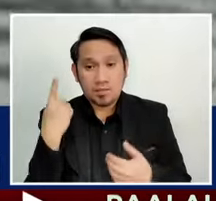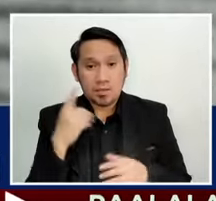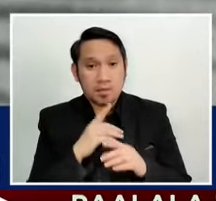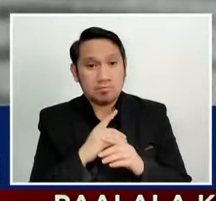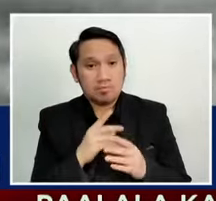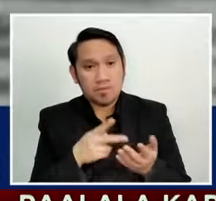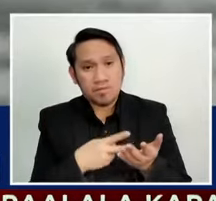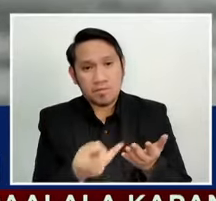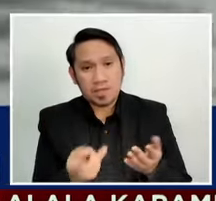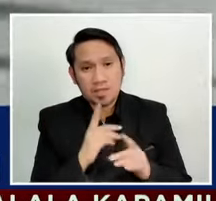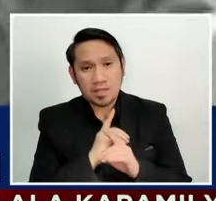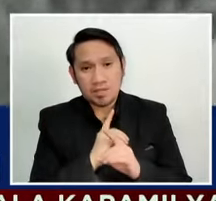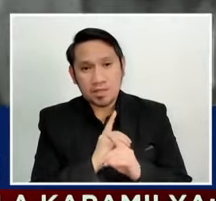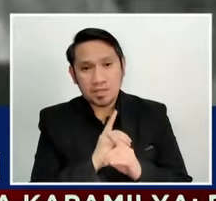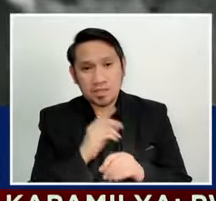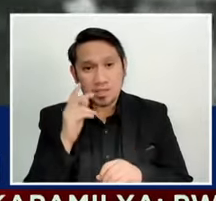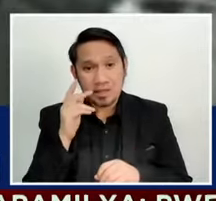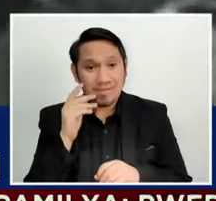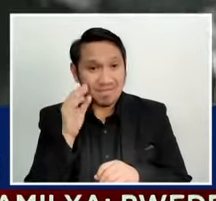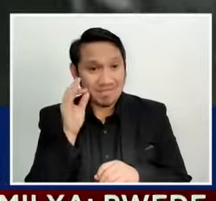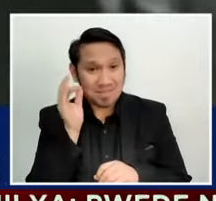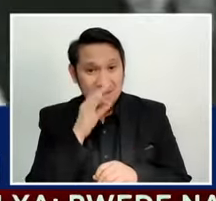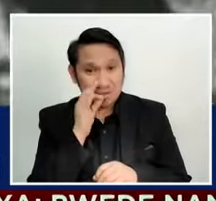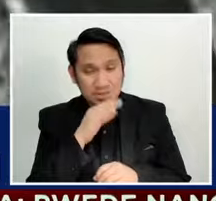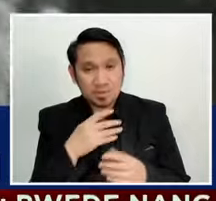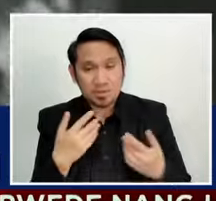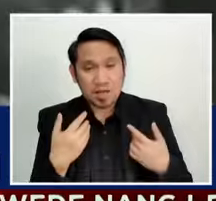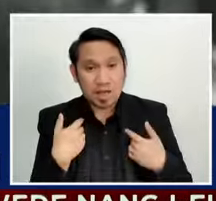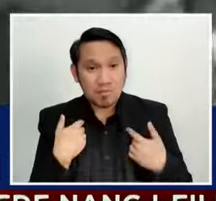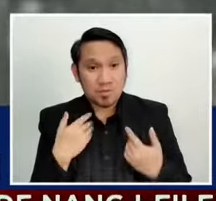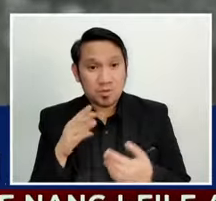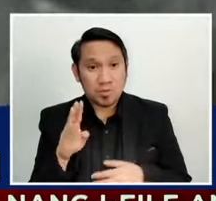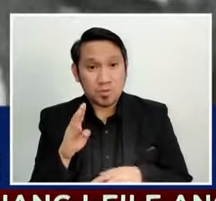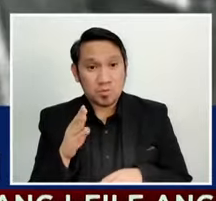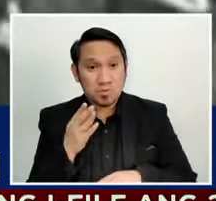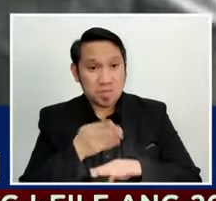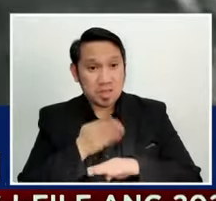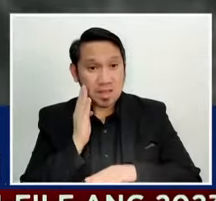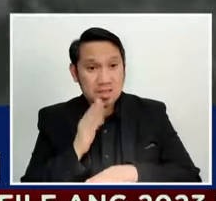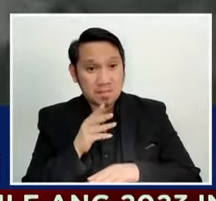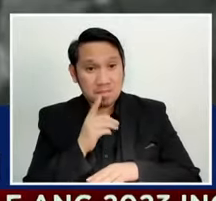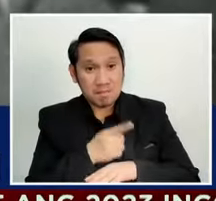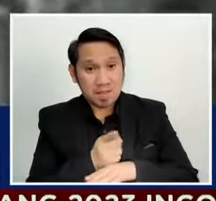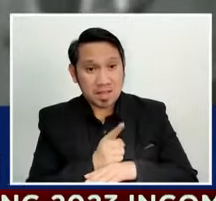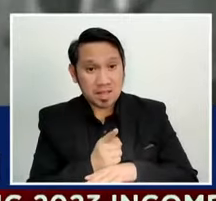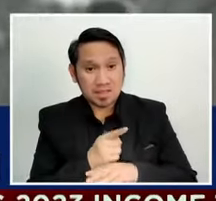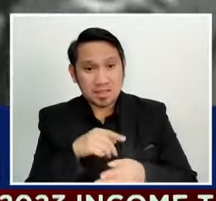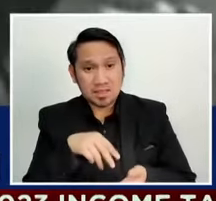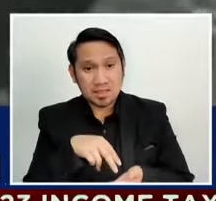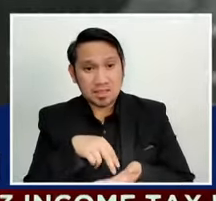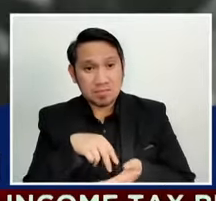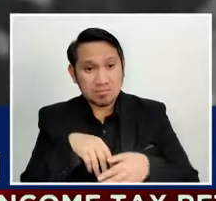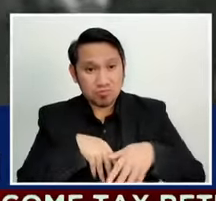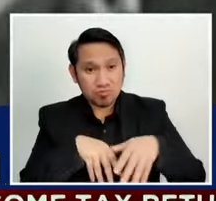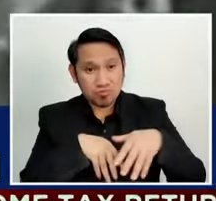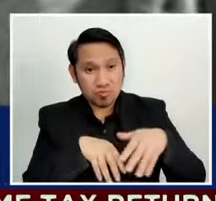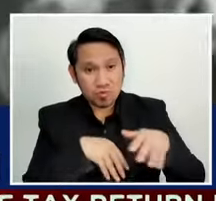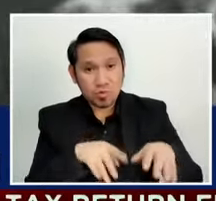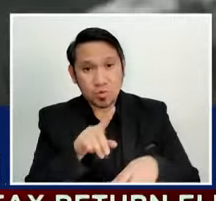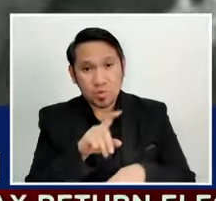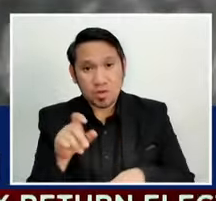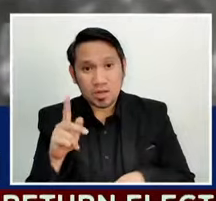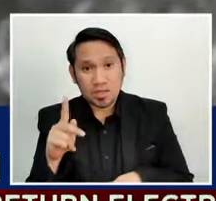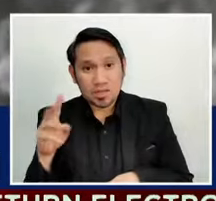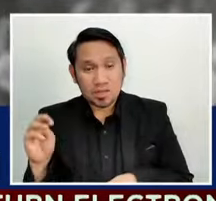sa Bataan. Sinundan ito ng tinatawag na Bataan Death March, kung saan pinaglakad ng mahigit 100 kilometro ang